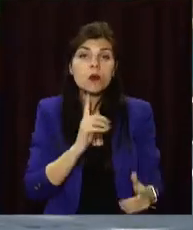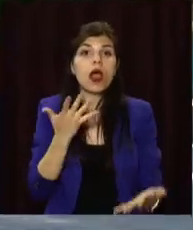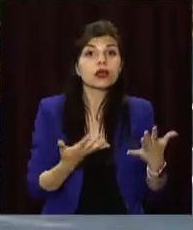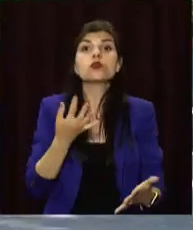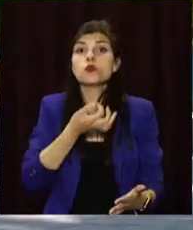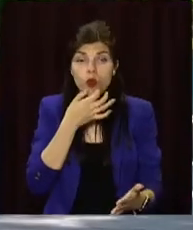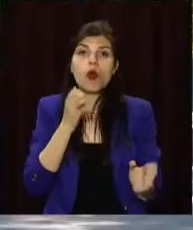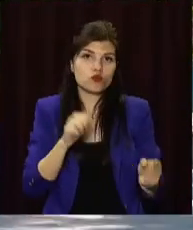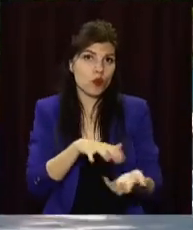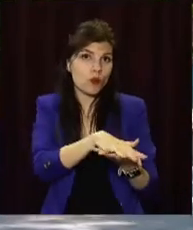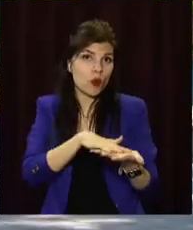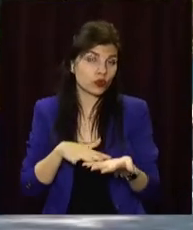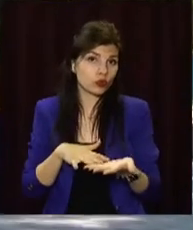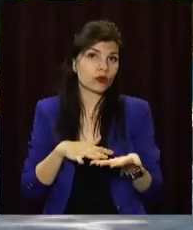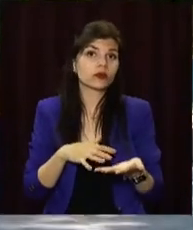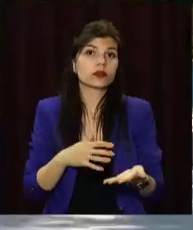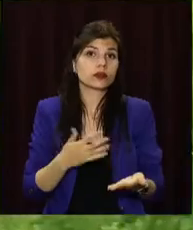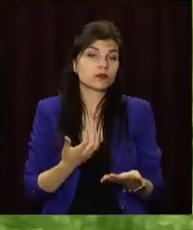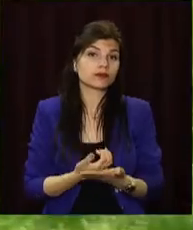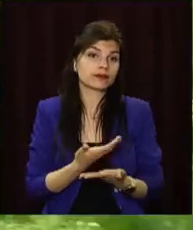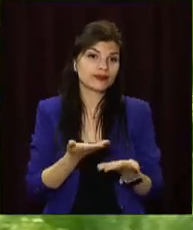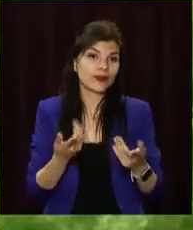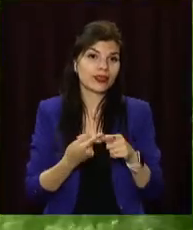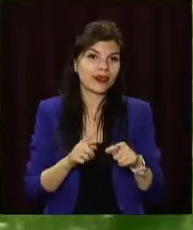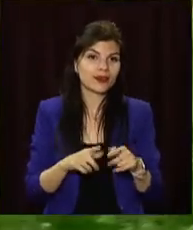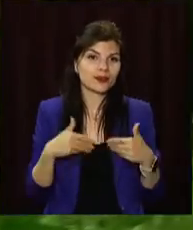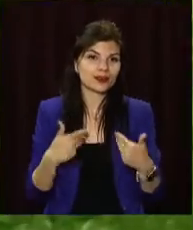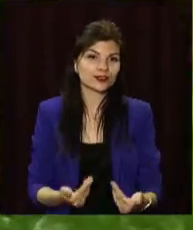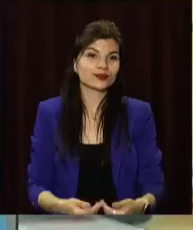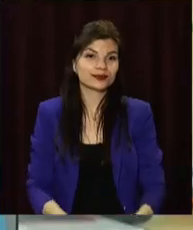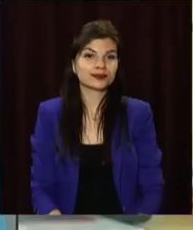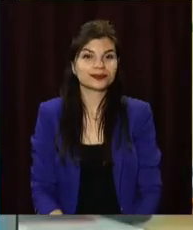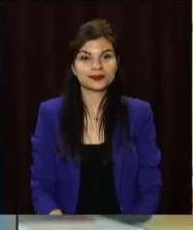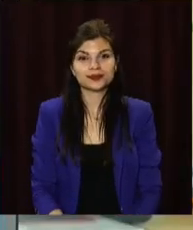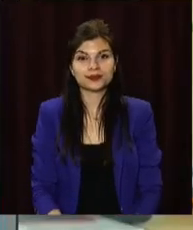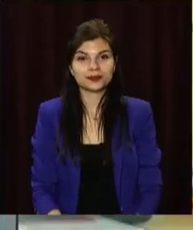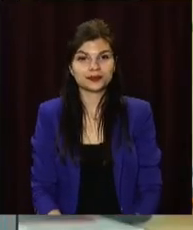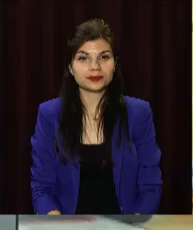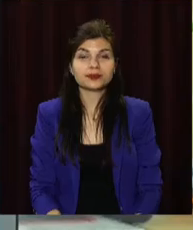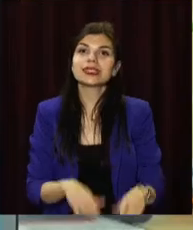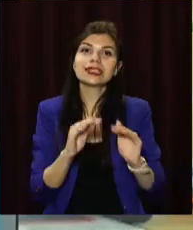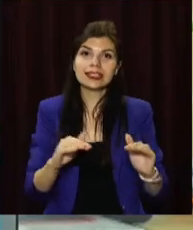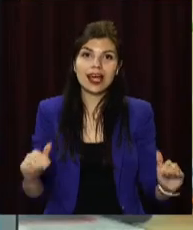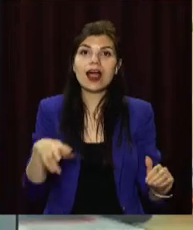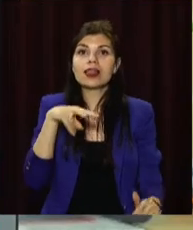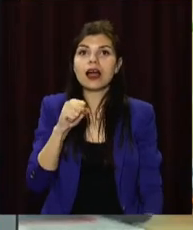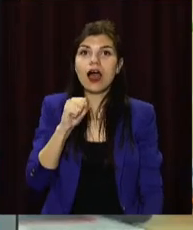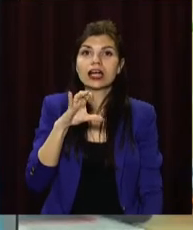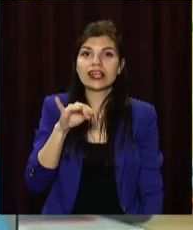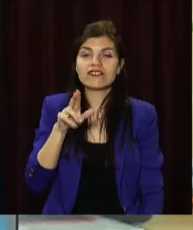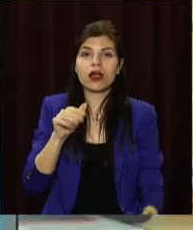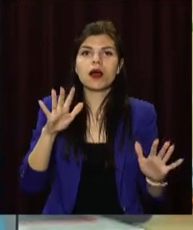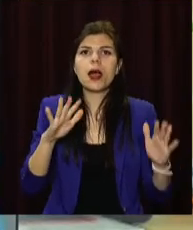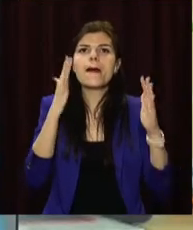угоду пролонгують. Анна Шостак, Максим Олещенко, OpenNews, телеканал «Відкритий». Дитсадок «Ластівка», що у